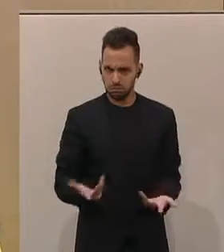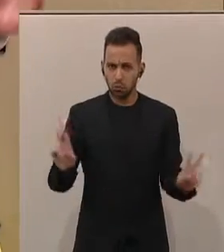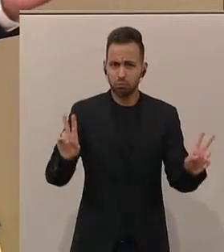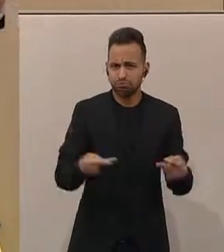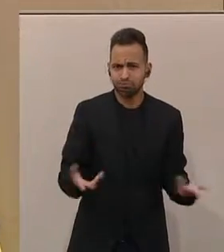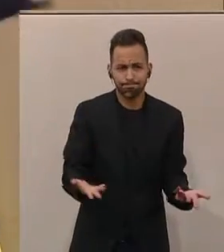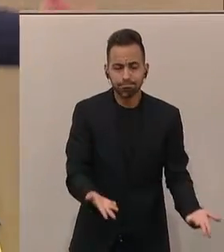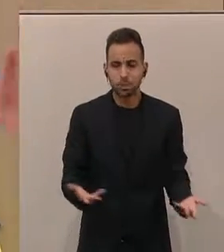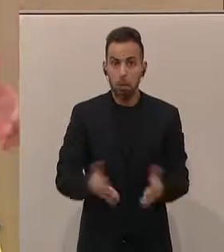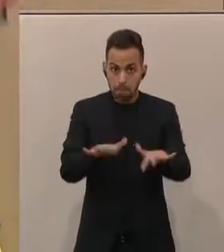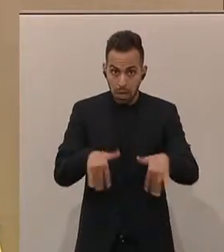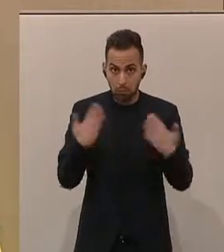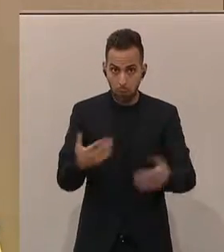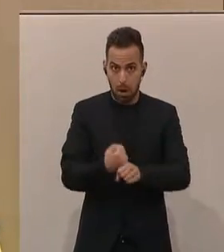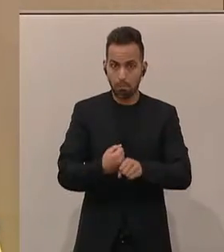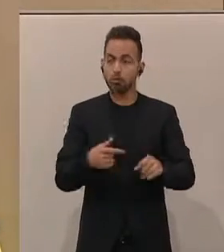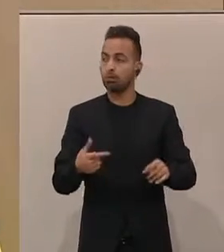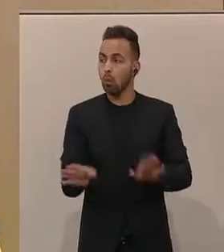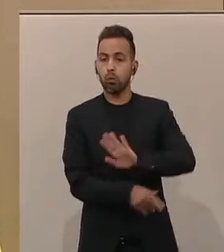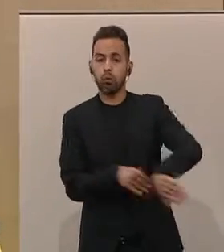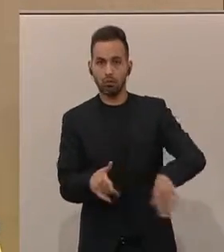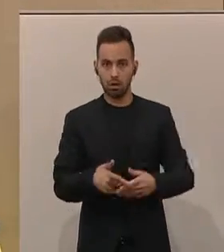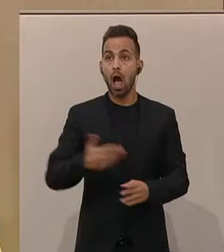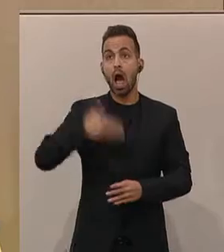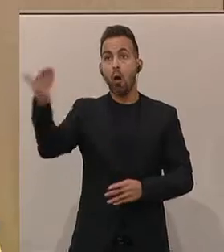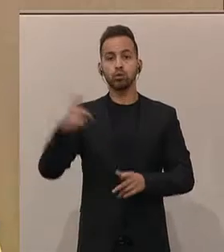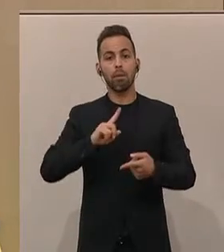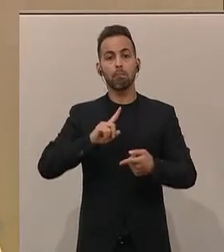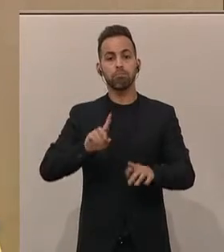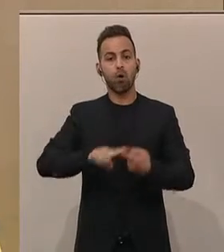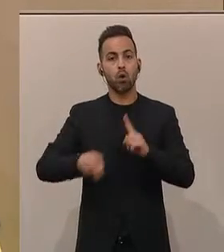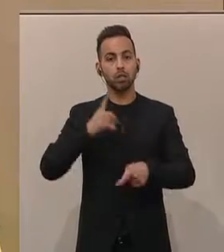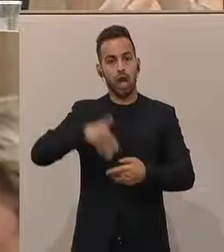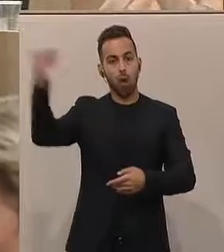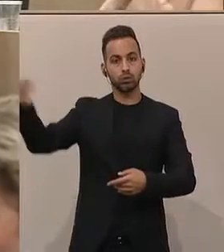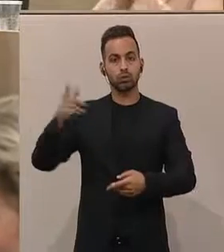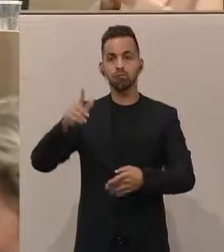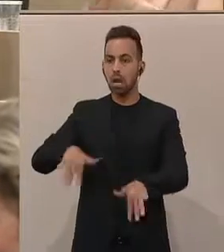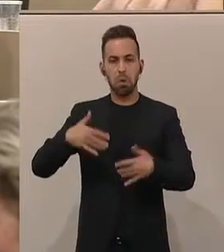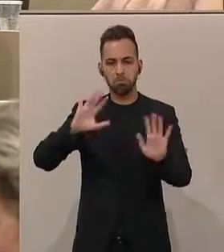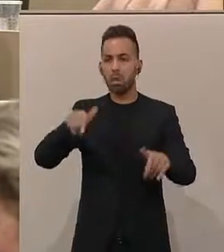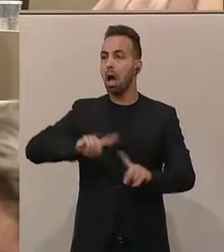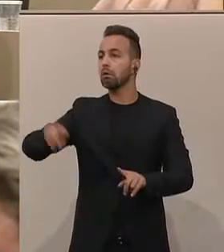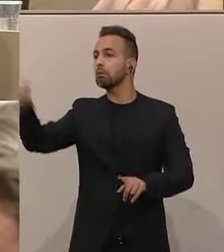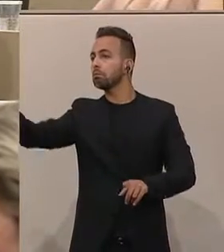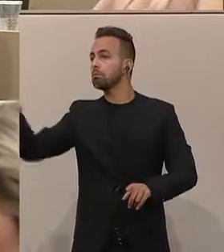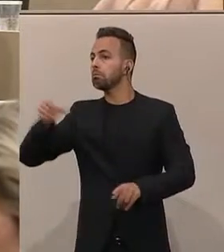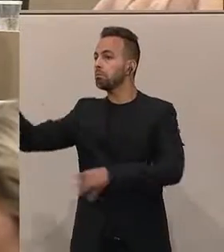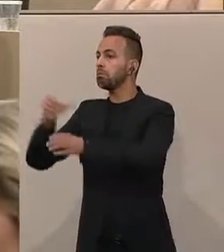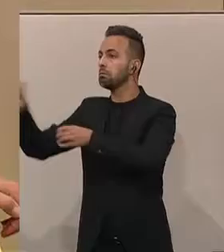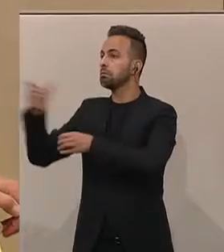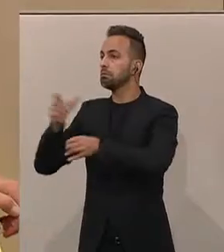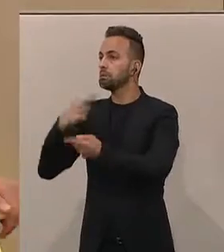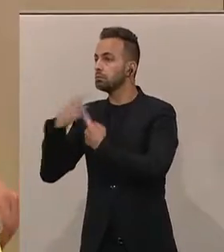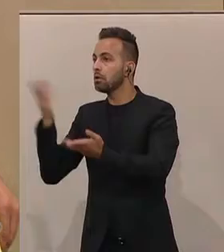unwürdig einem Parlament, zu sagen, ich binde außerparlamentarische Kräfte ein und ignoriere gewählte Volksvertreterinnen und